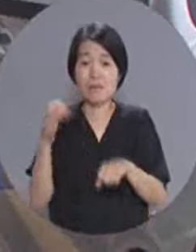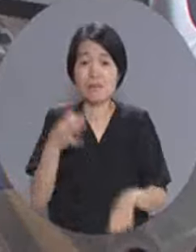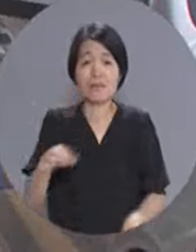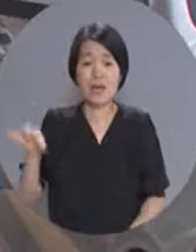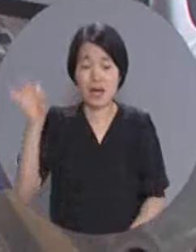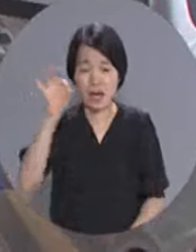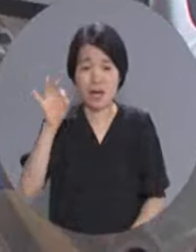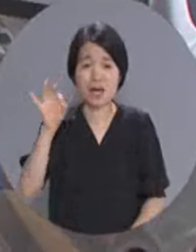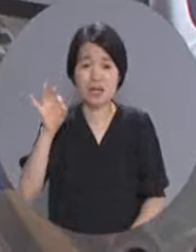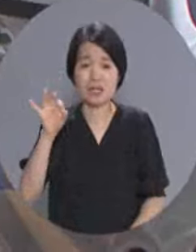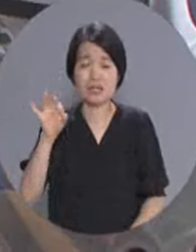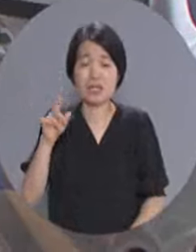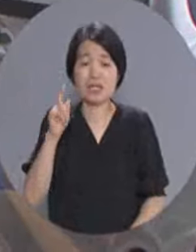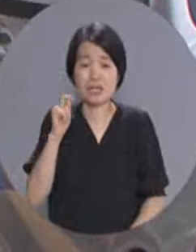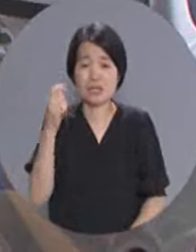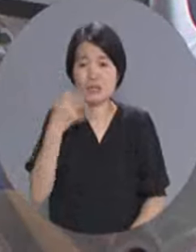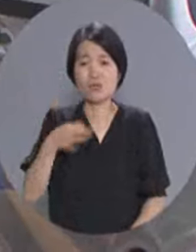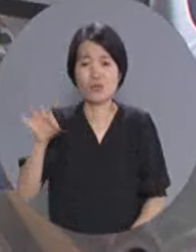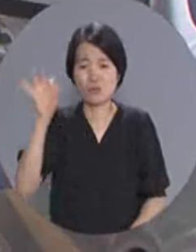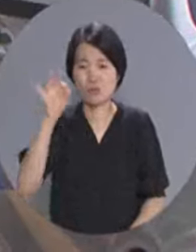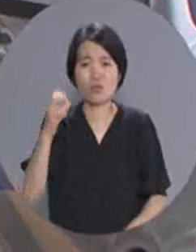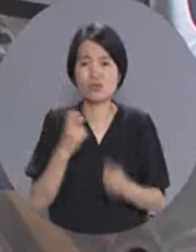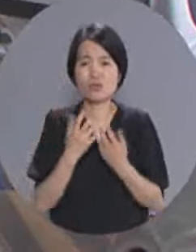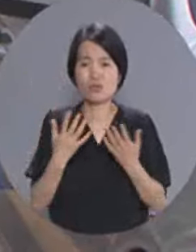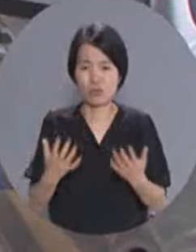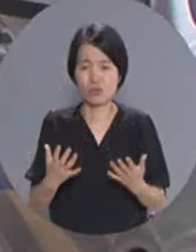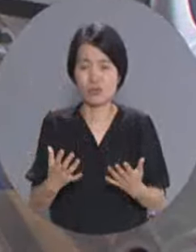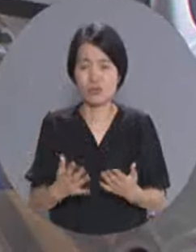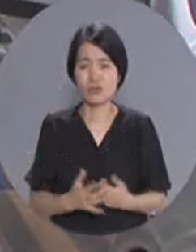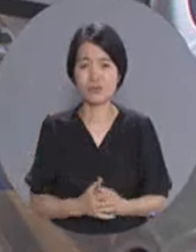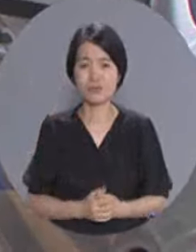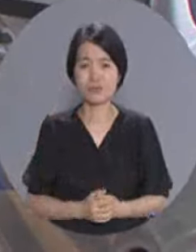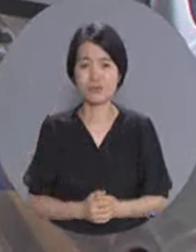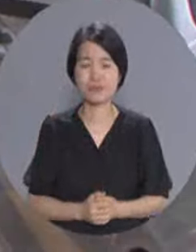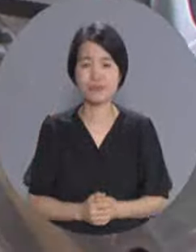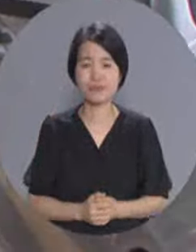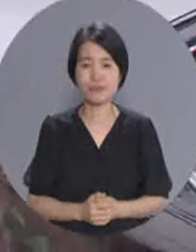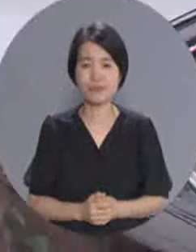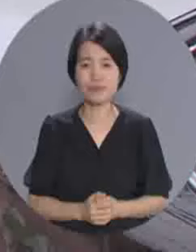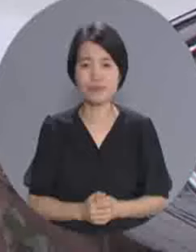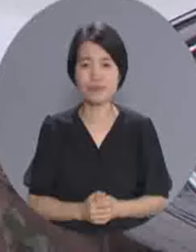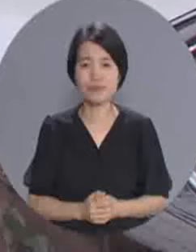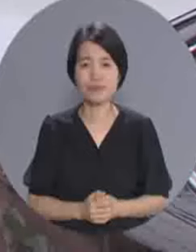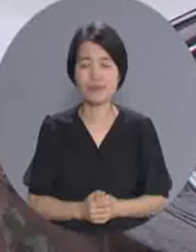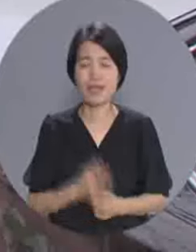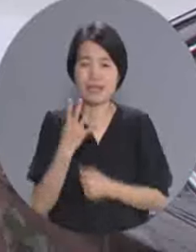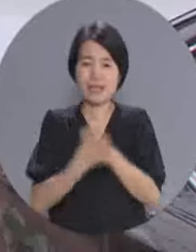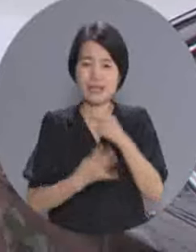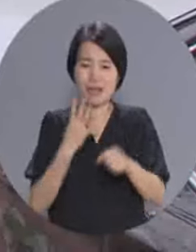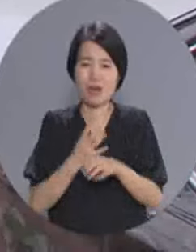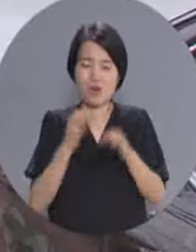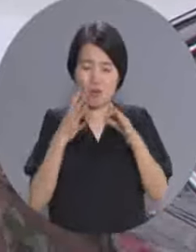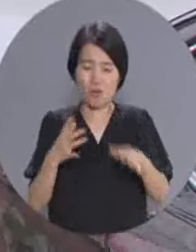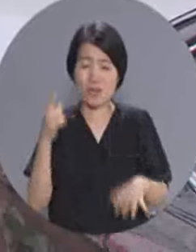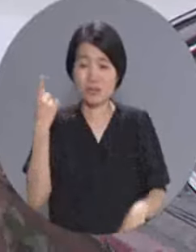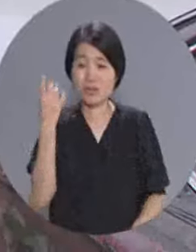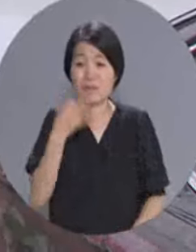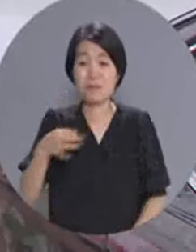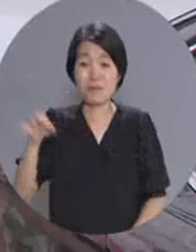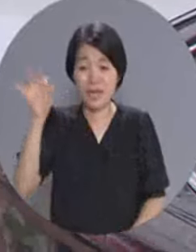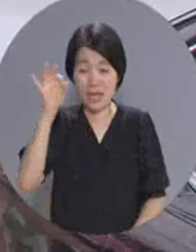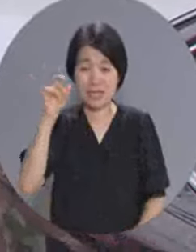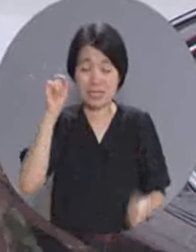LPG 가격까지 인상이 되어서 우리는 택시 요금이 올라야 된다 4년 만에 요금 인상을 앞둔